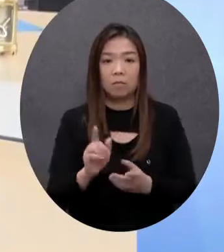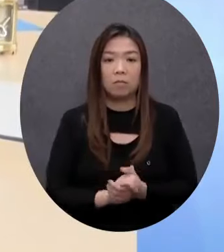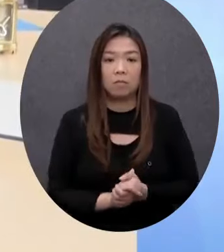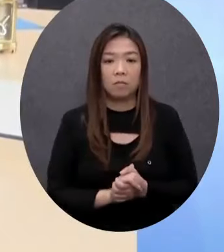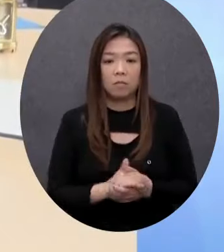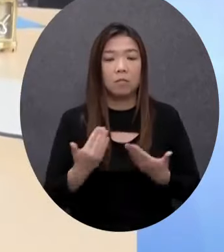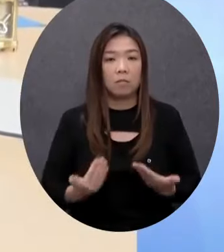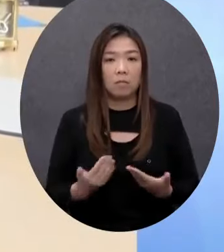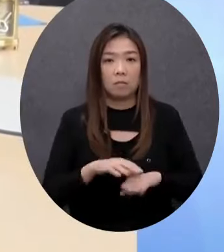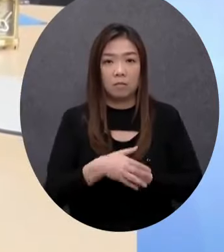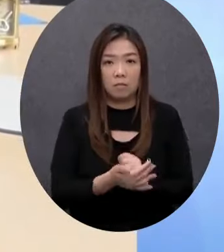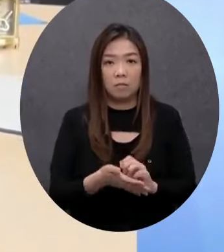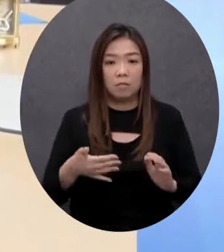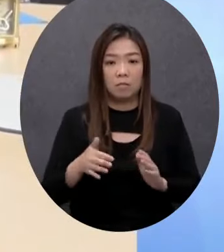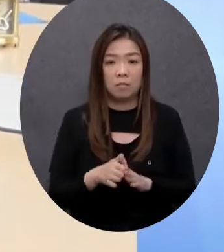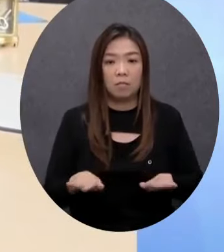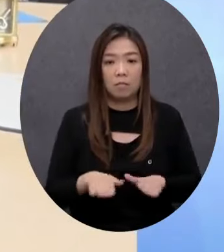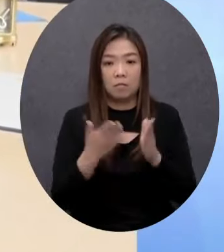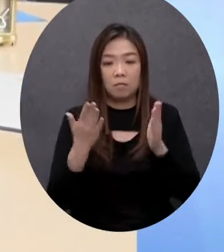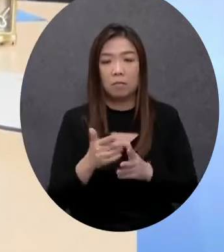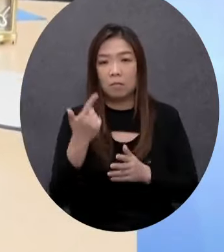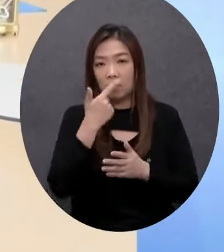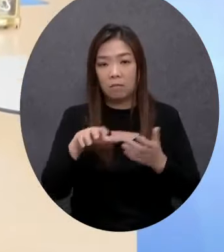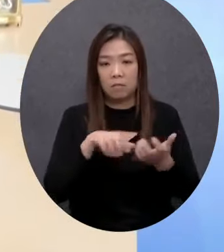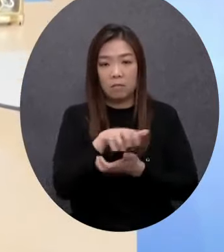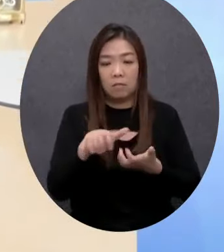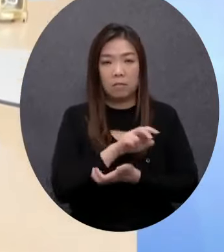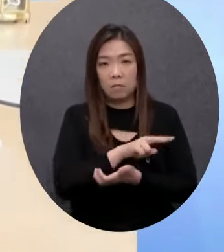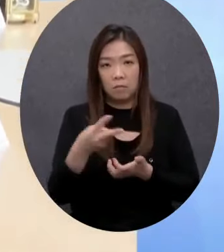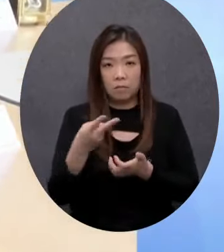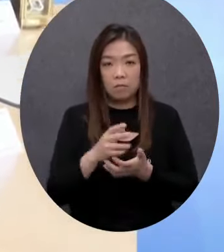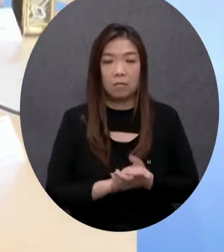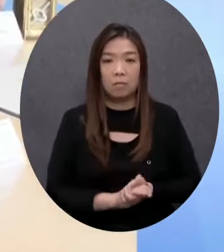界进入新的动荡变革期，